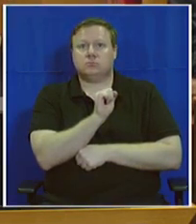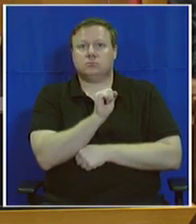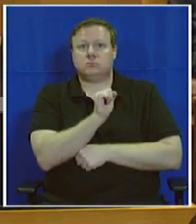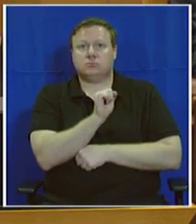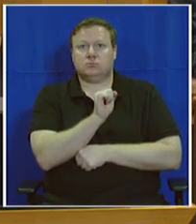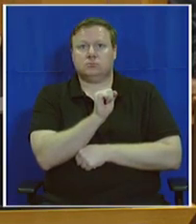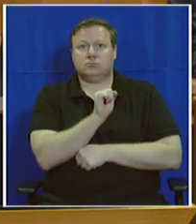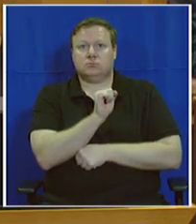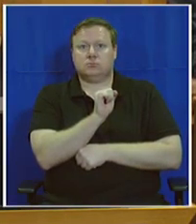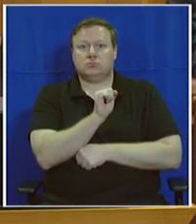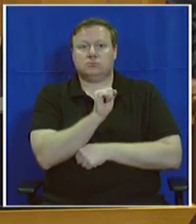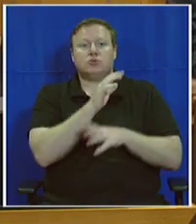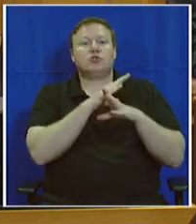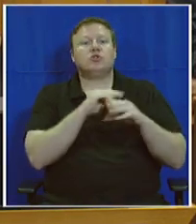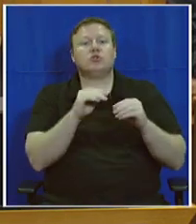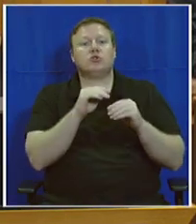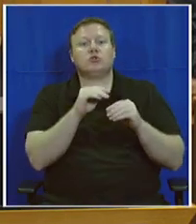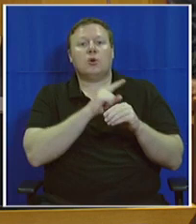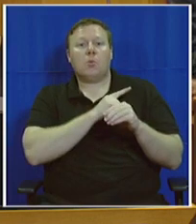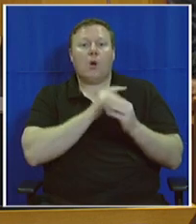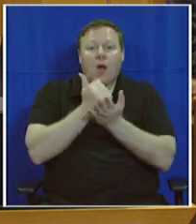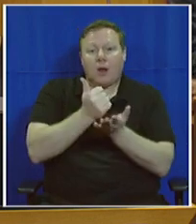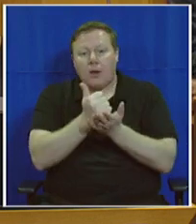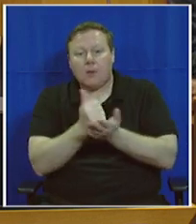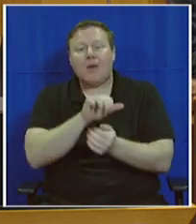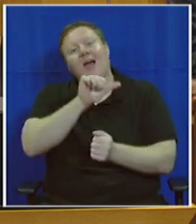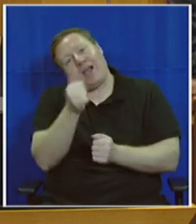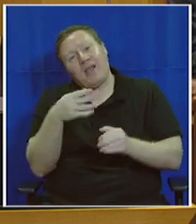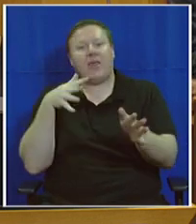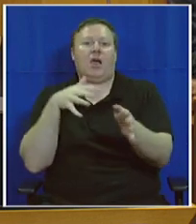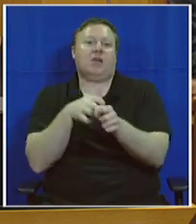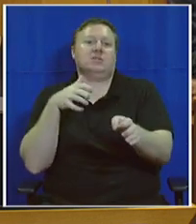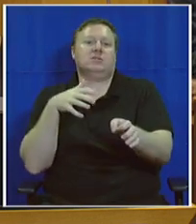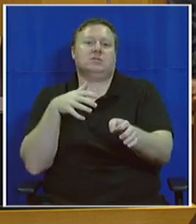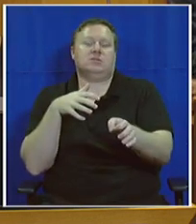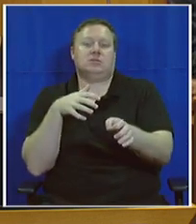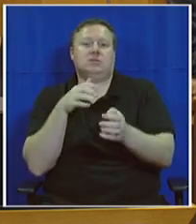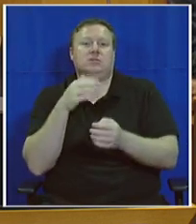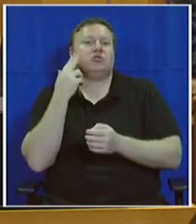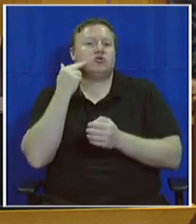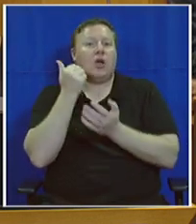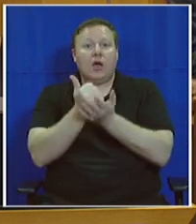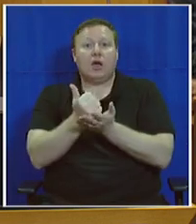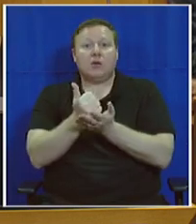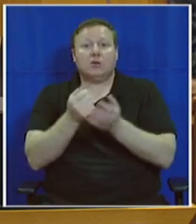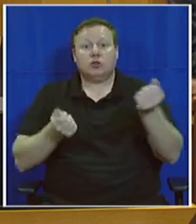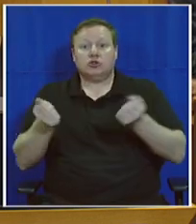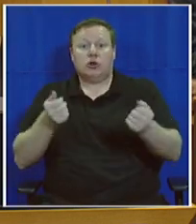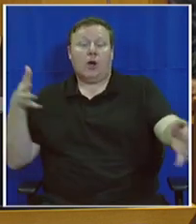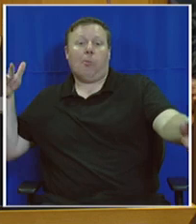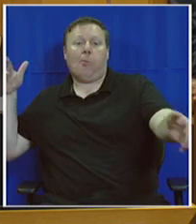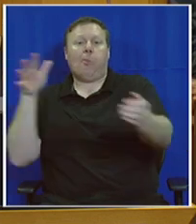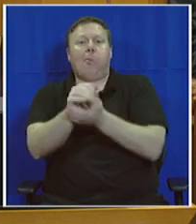ibimisile kufutshane nendlela ezama ukunceda nokuhlangula abo basengozini lendlu mayiqonde